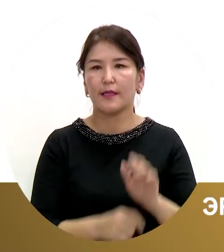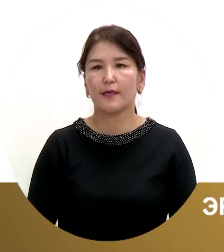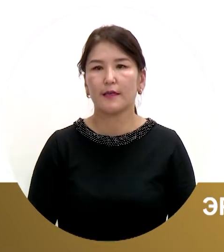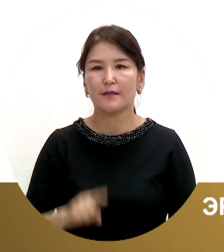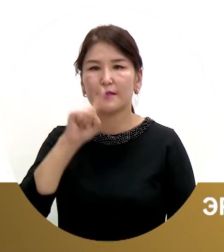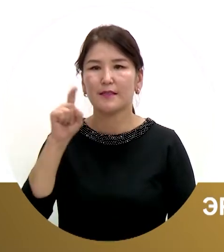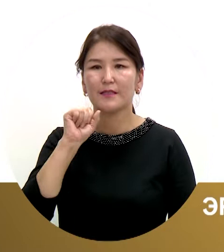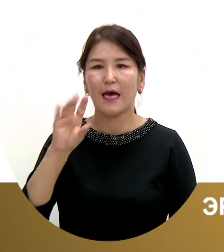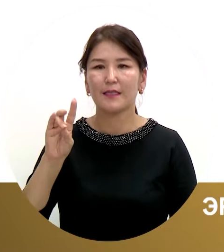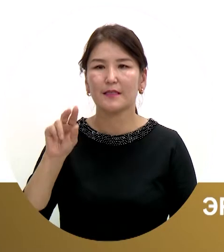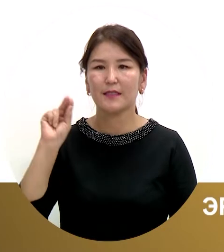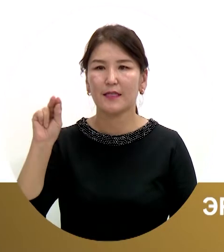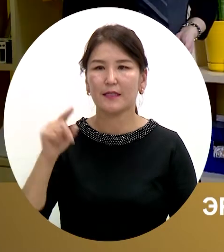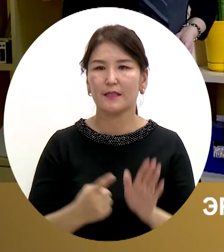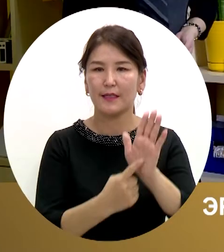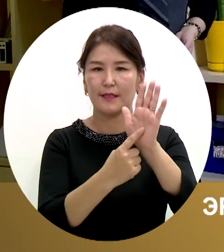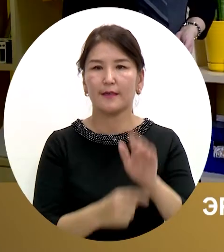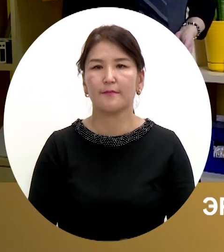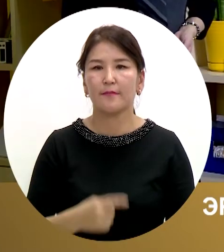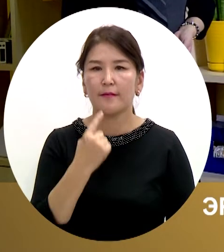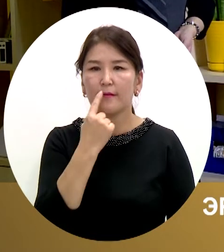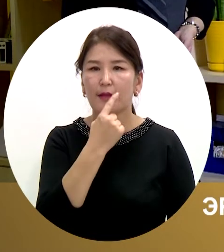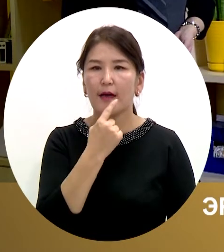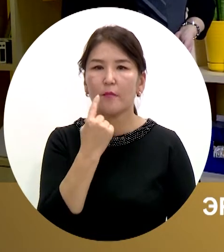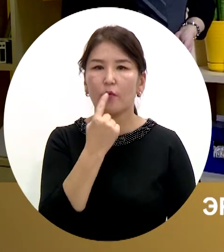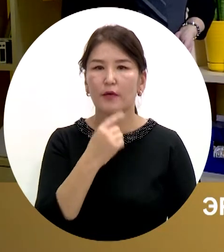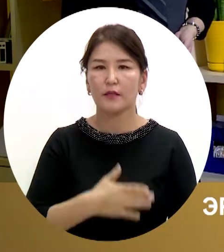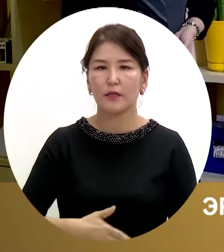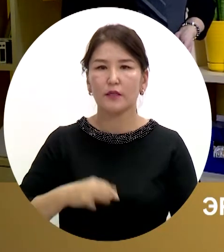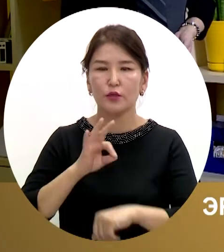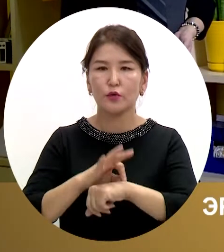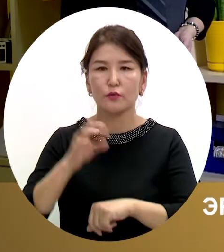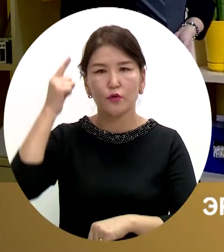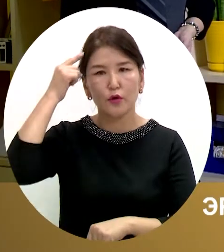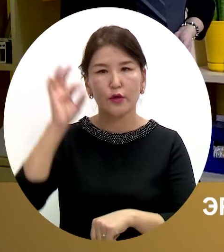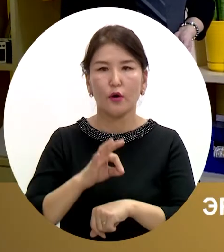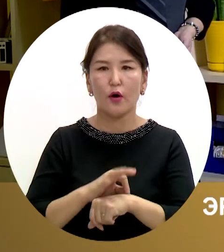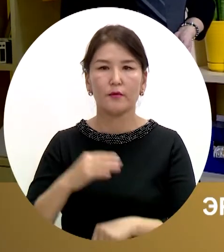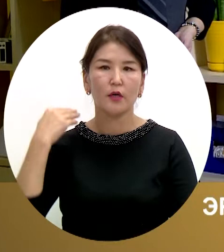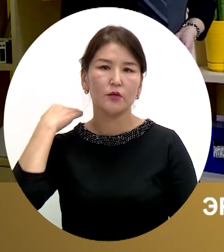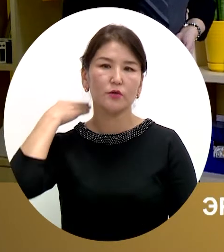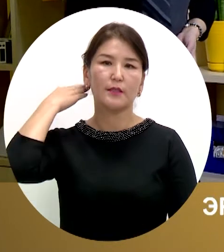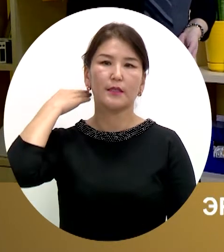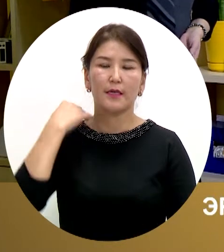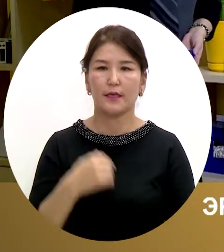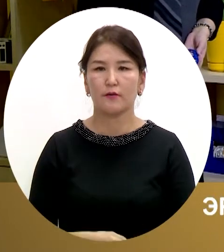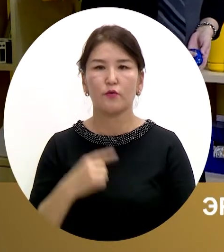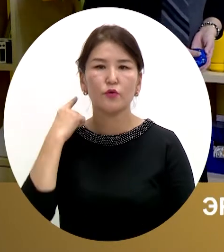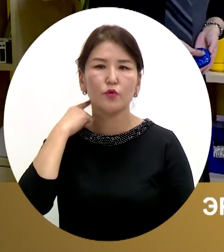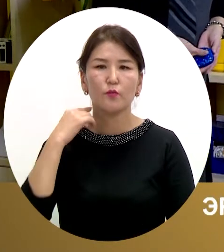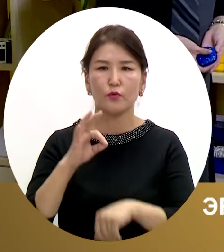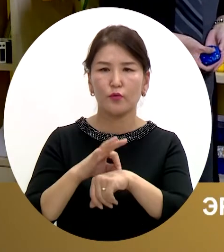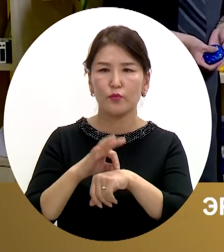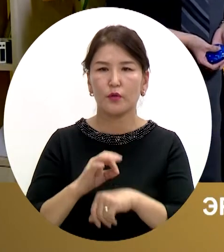шинж тэмдэг өөр өөр байна. За ам хуурайш, ходоод гэдэс хямрах, толгоо өвдөх, цусны даралт ихсэх, хүзүү мөрөөр